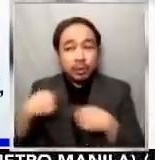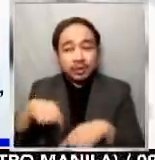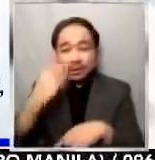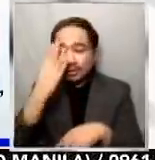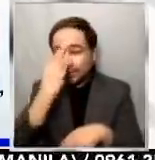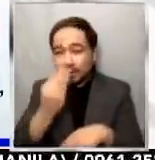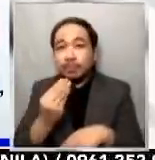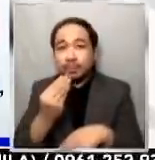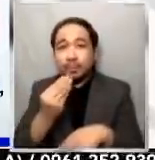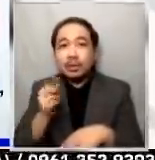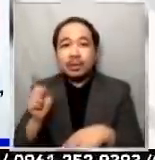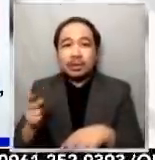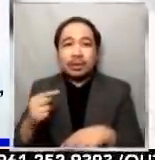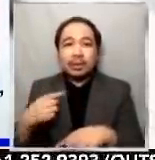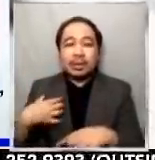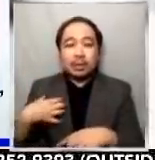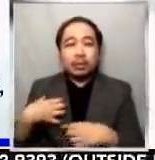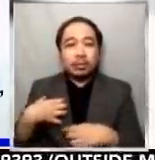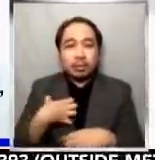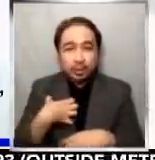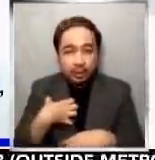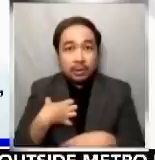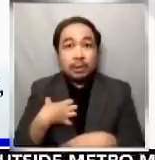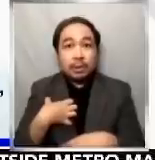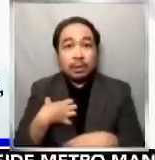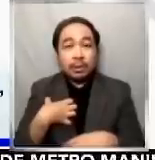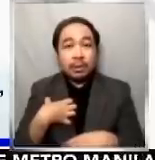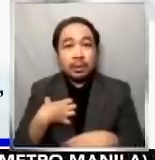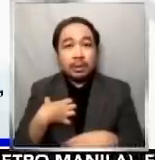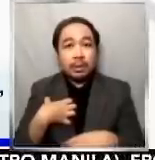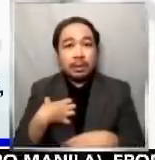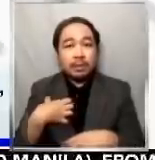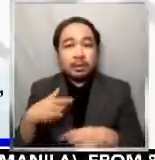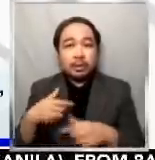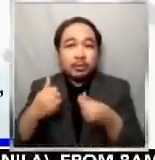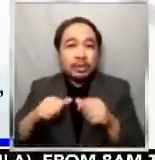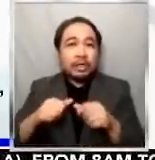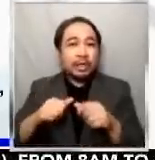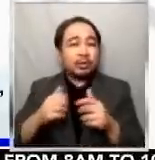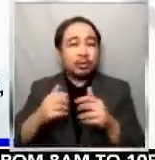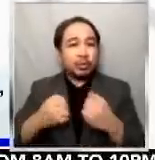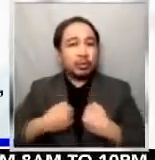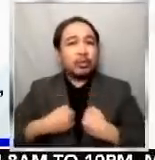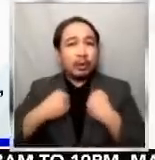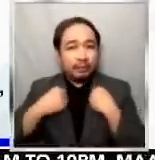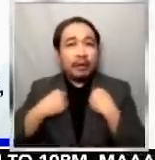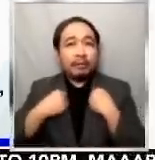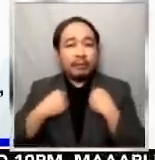her heart gave out and they tried to revive her but